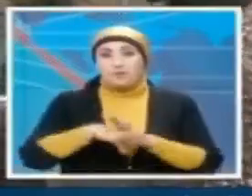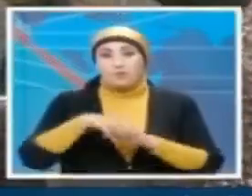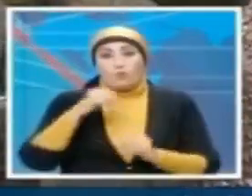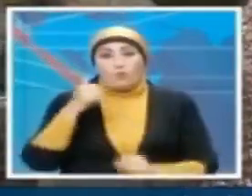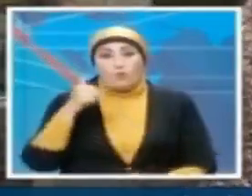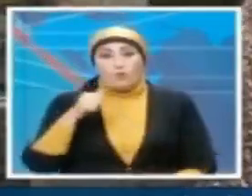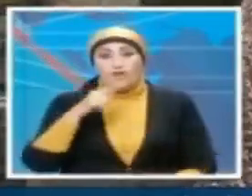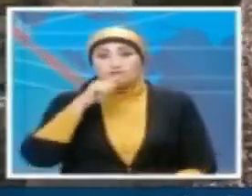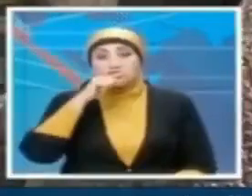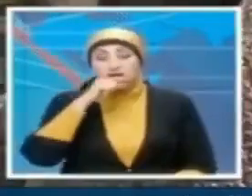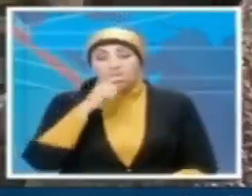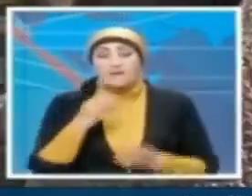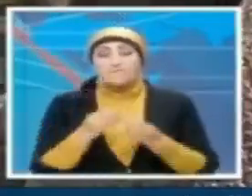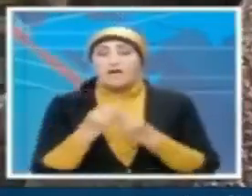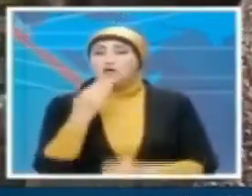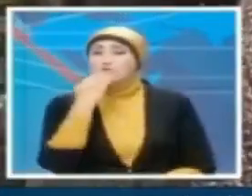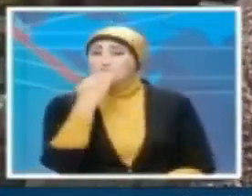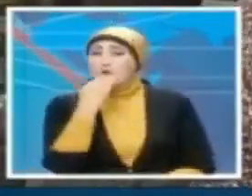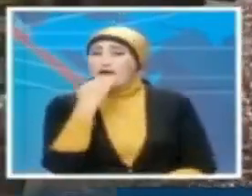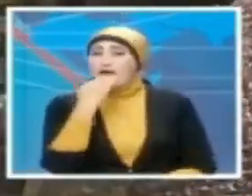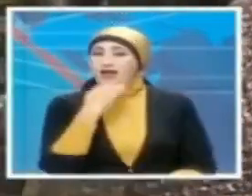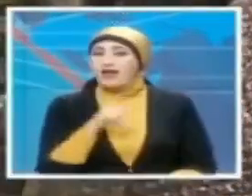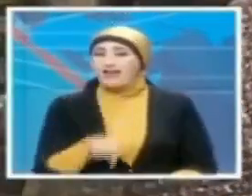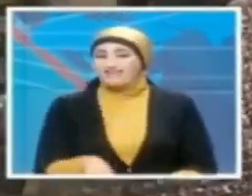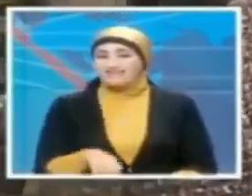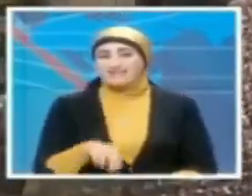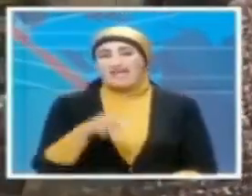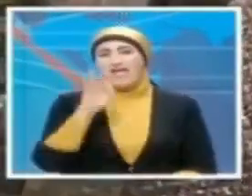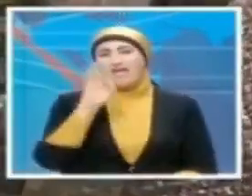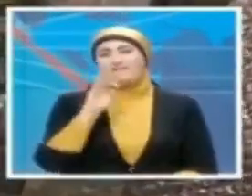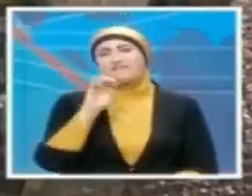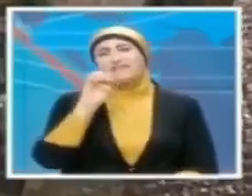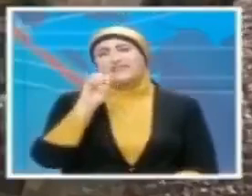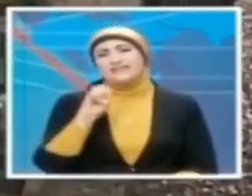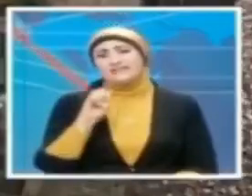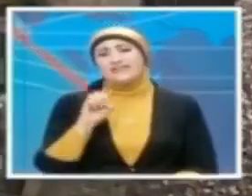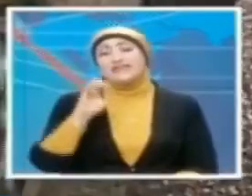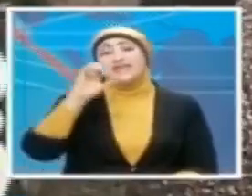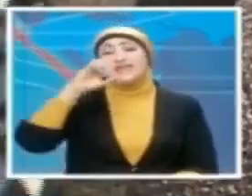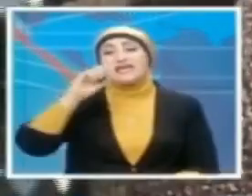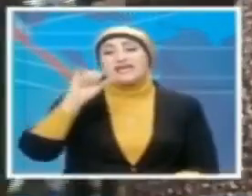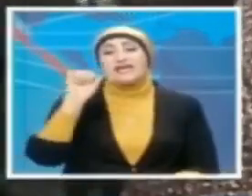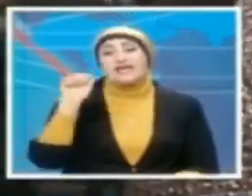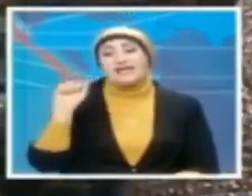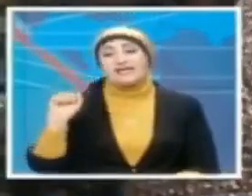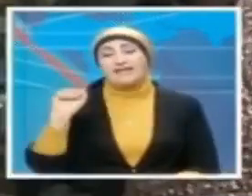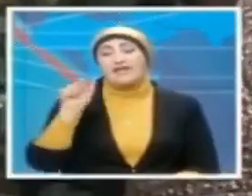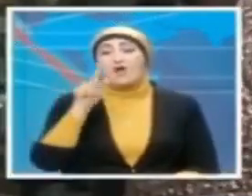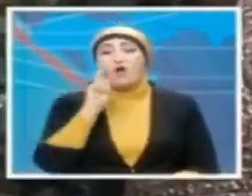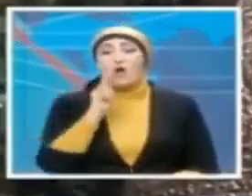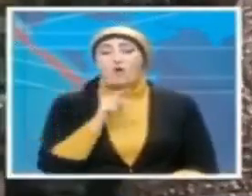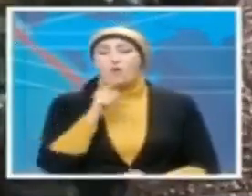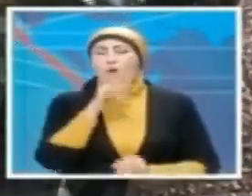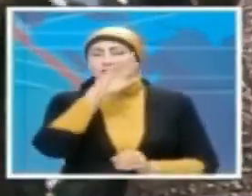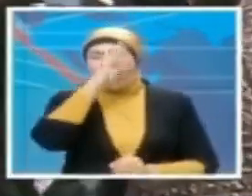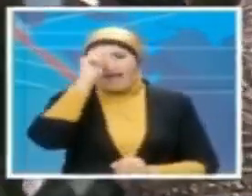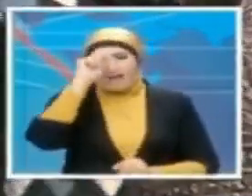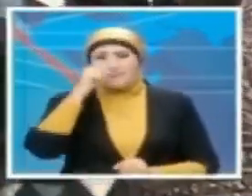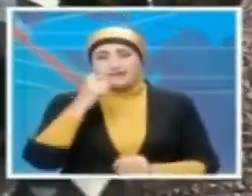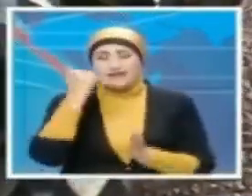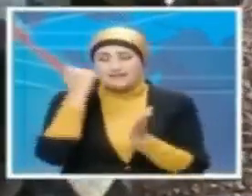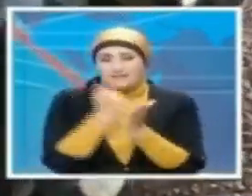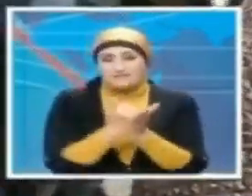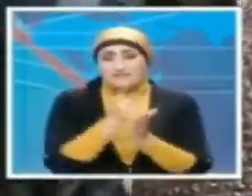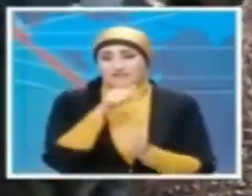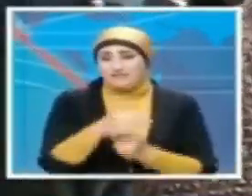تمر بالشوكولاته، ده مسجل في الاف دي اي منظمه الاغذيه الامريكيه، الوحيد في الشرق الاوسط المسجل. كان وكيل في منهاتن في